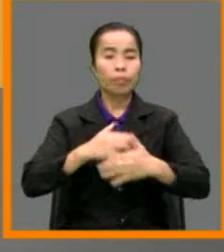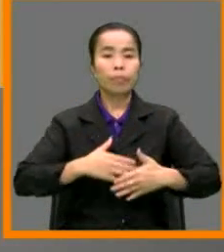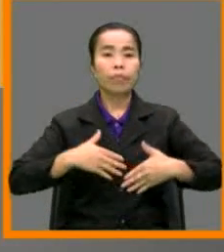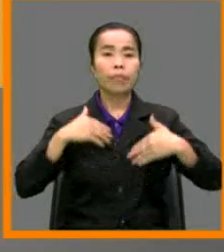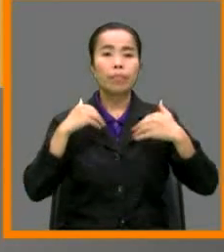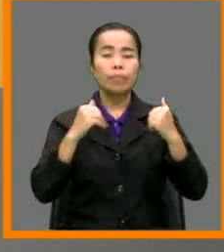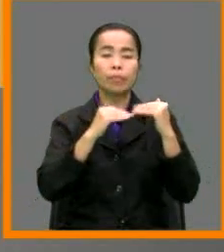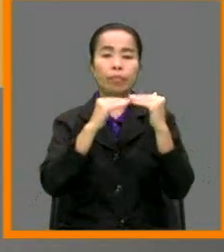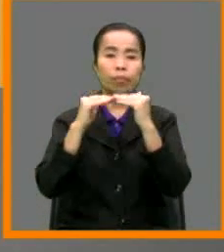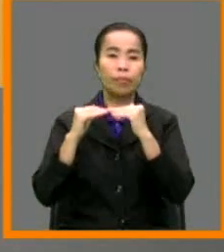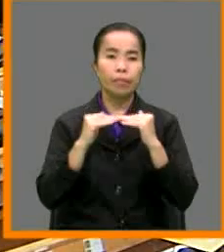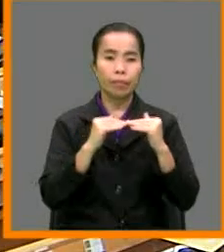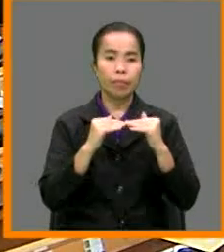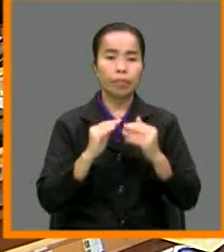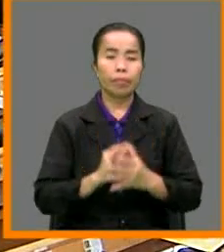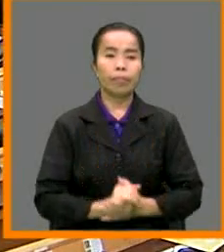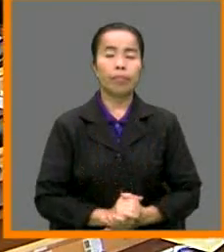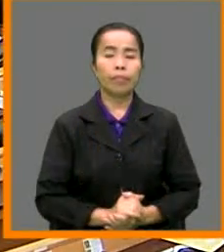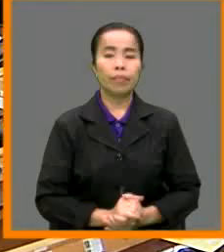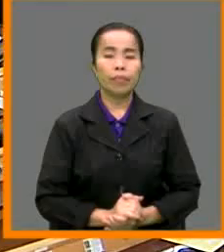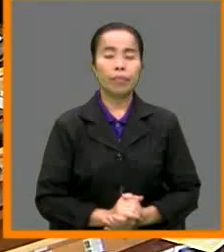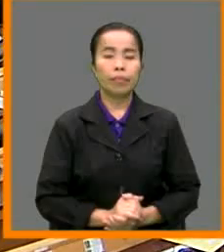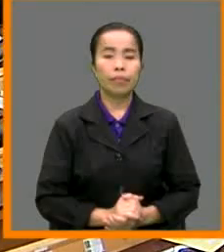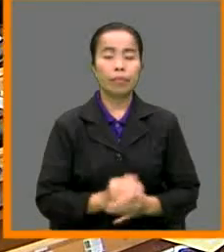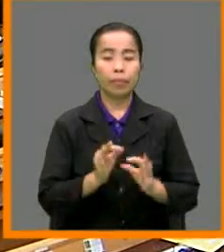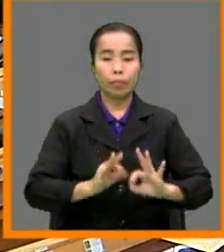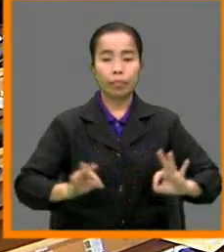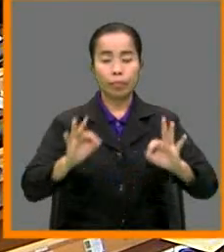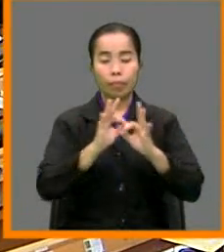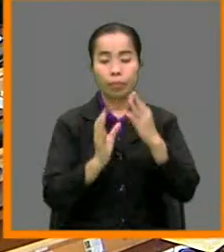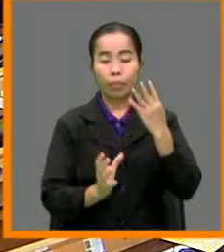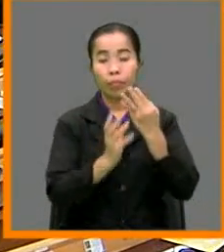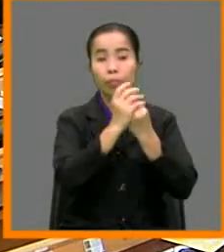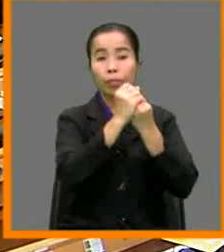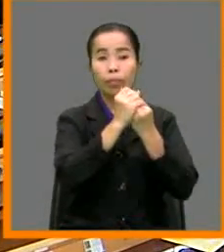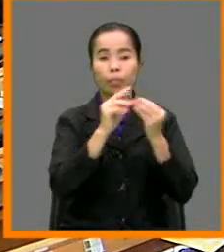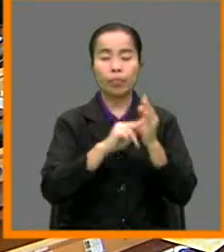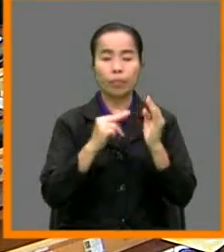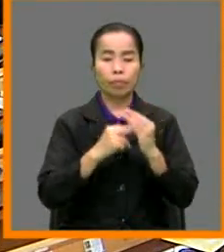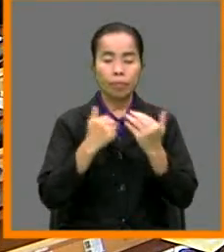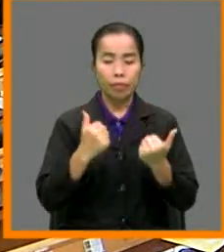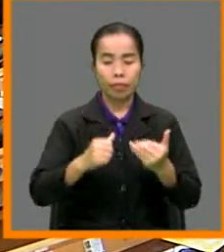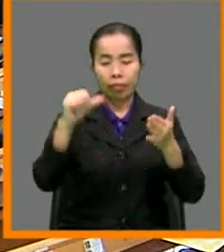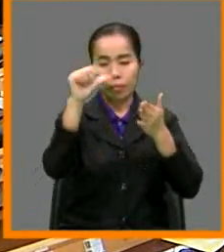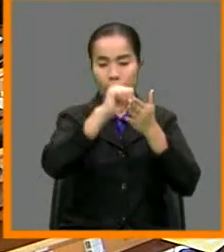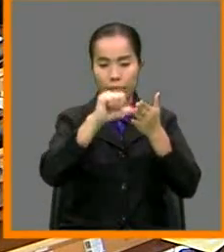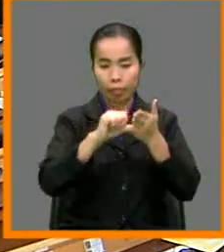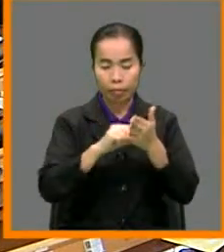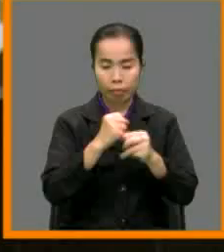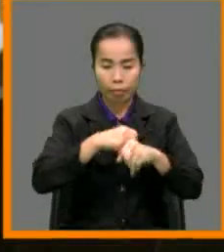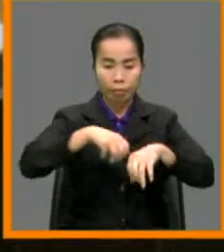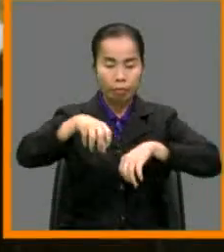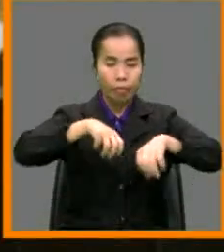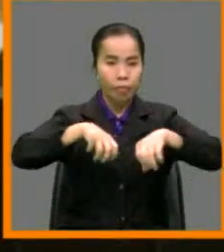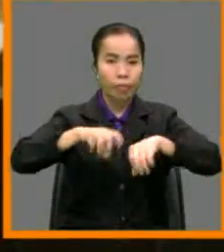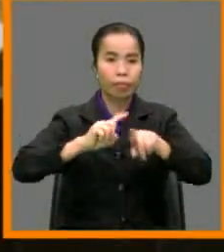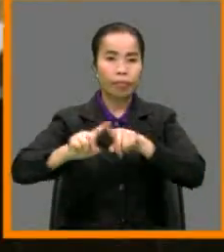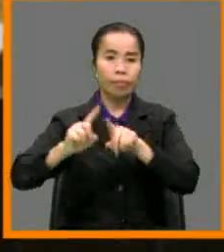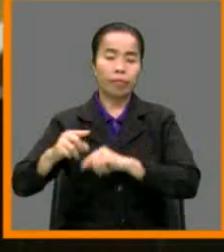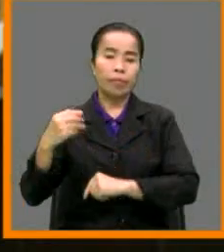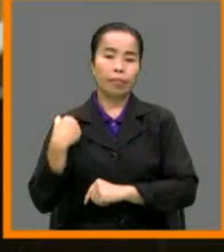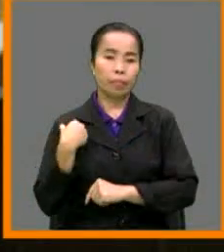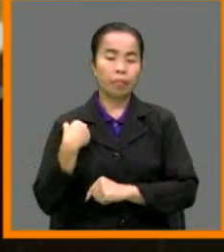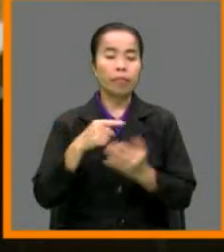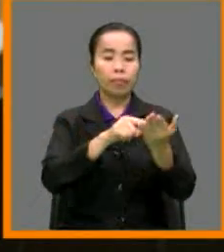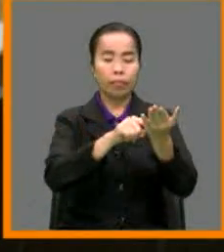ปมปัญหาต่างๆในอดีตทั้งหมดนี้กำลังอยู่ในช่วงของการปรับแก้ไขให้เข้ารูปเข้ารอยและดีที่สุดตามข้อ